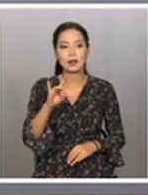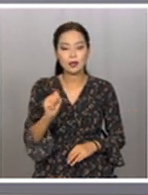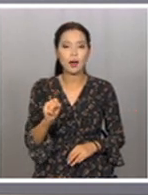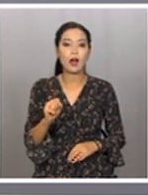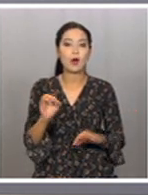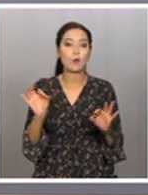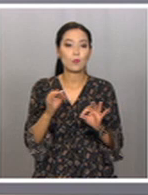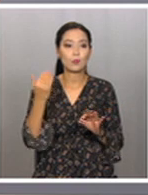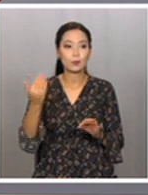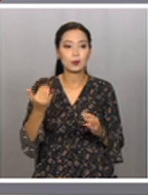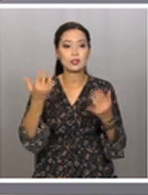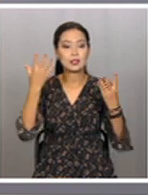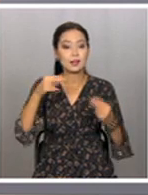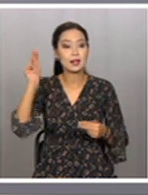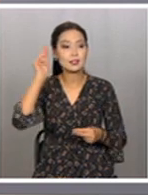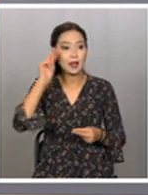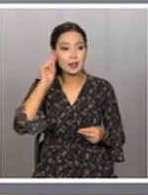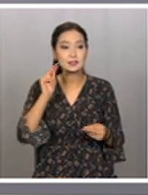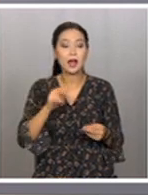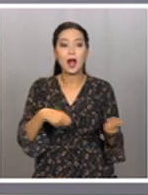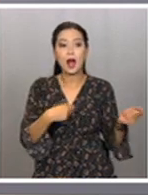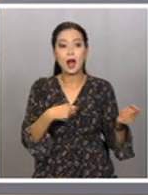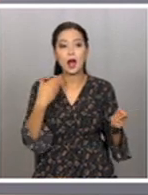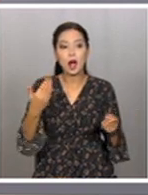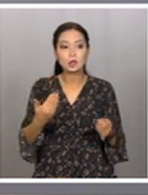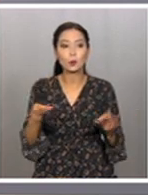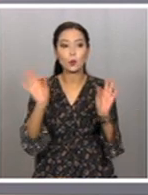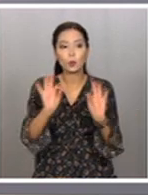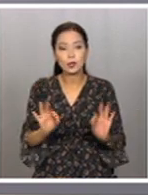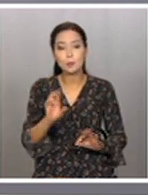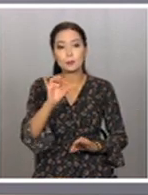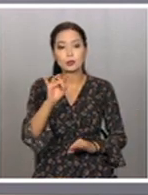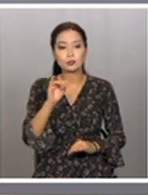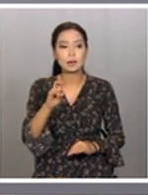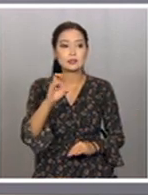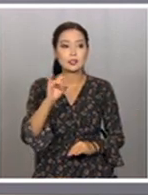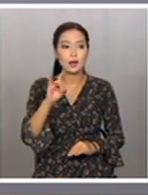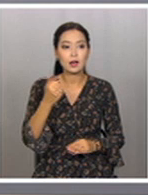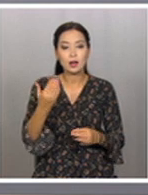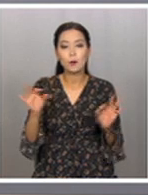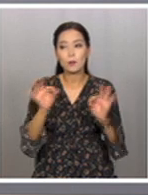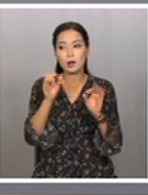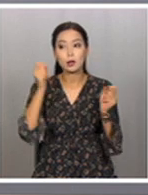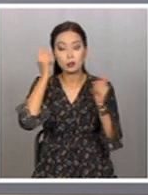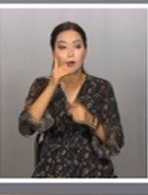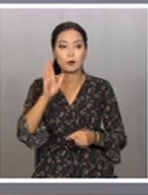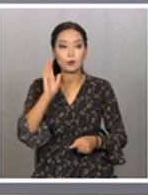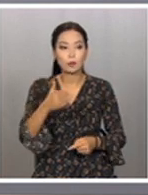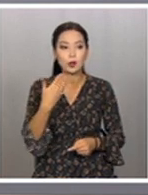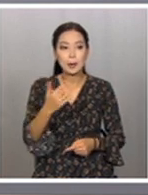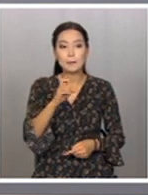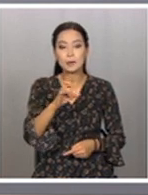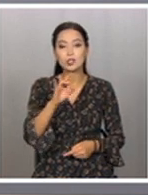сабақта айтыс өнерімен және Біржан Сара айтысымен танысасыздар. Біржан Сара айтысына